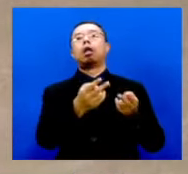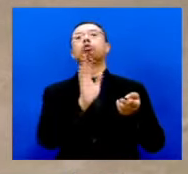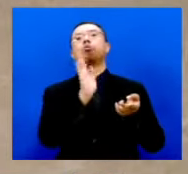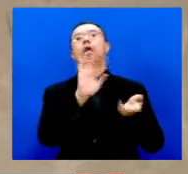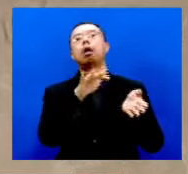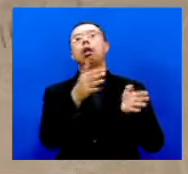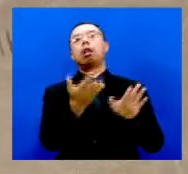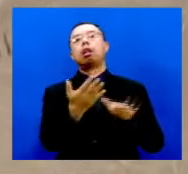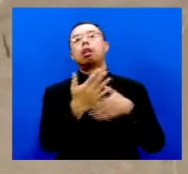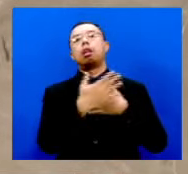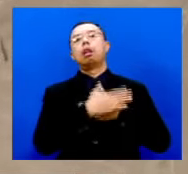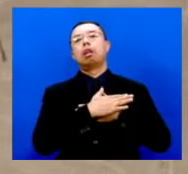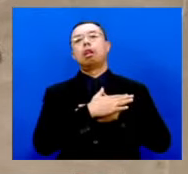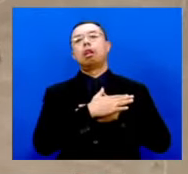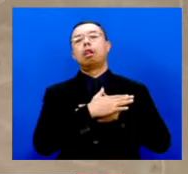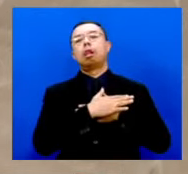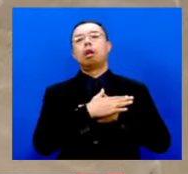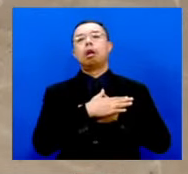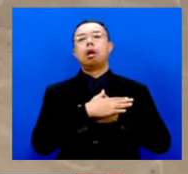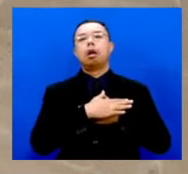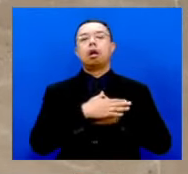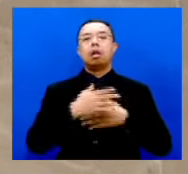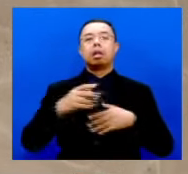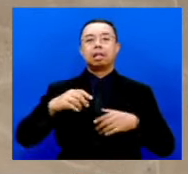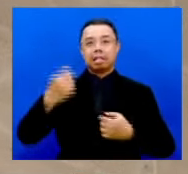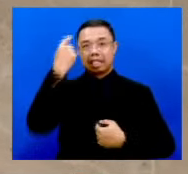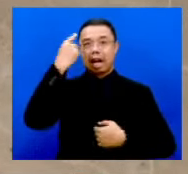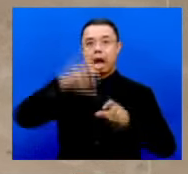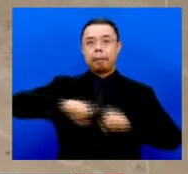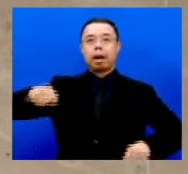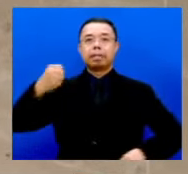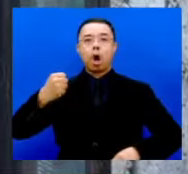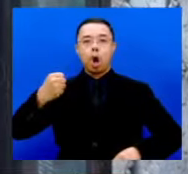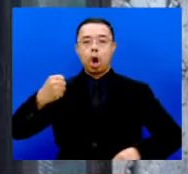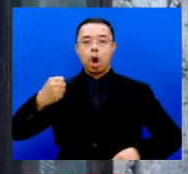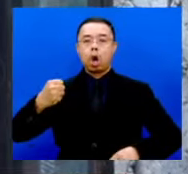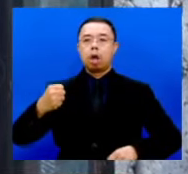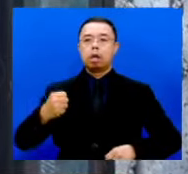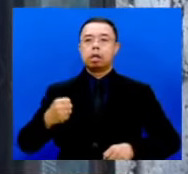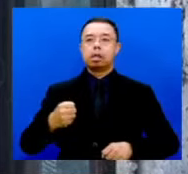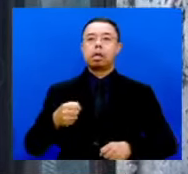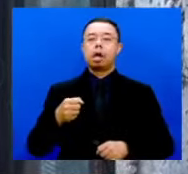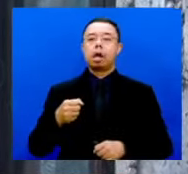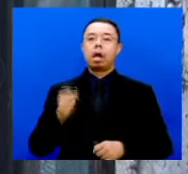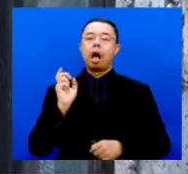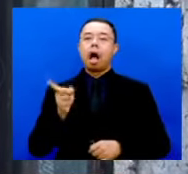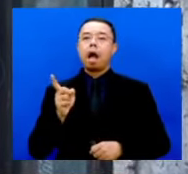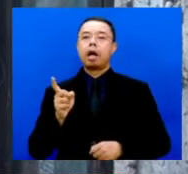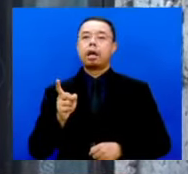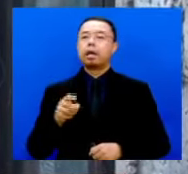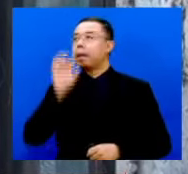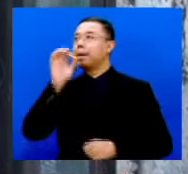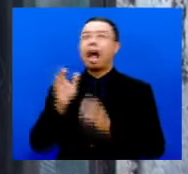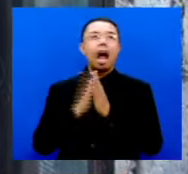bersimbah darah di atas kasur sementara pelaku menggenggam pisau kan di